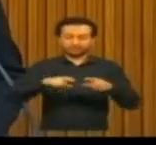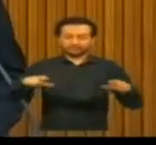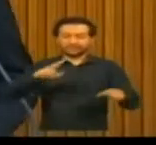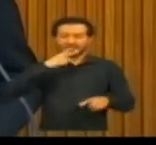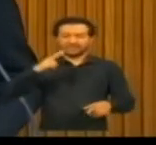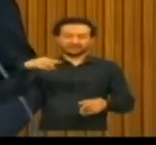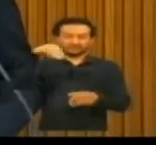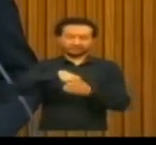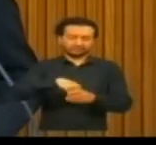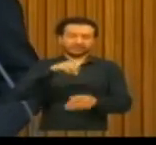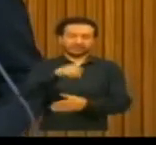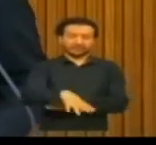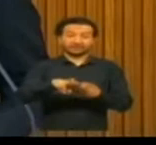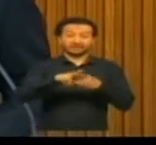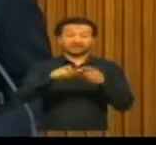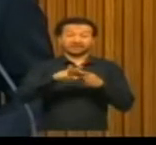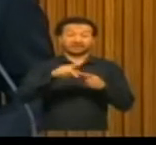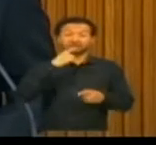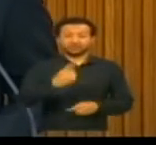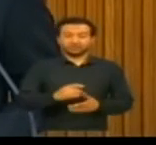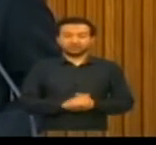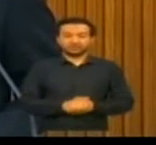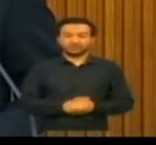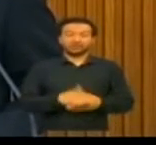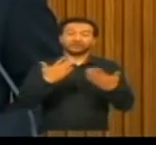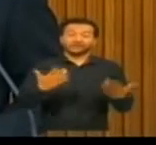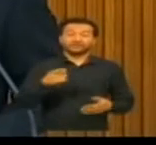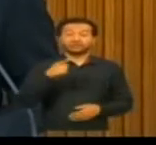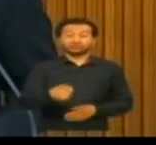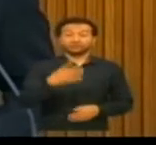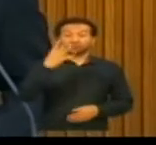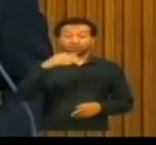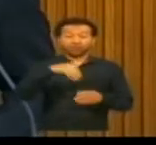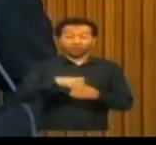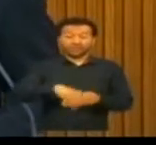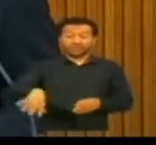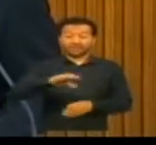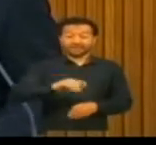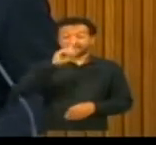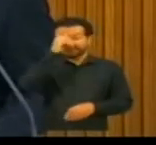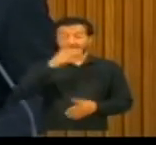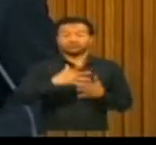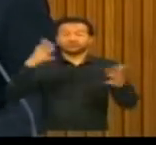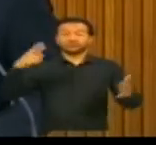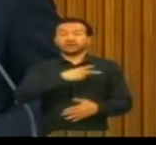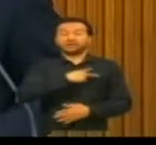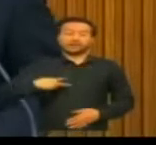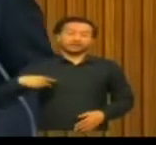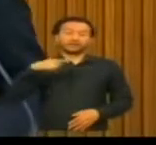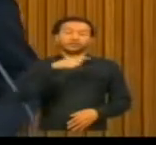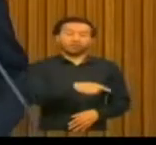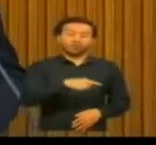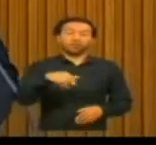attı. Yüksek Seçim Kurulu diyor ki, efendim diyor, bu 4 pusuladan sadece Büyükşehir Belediye